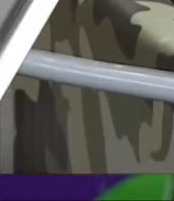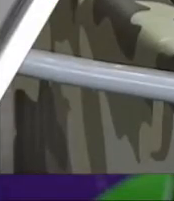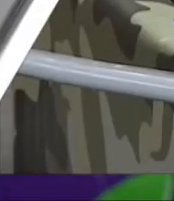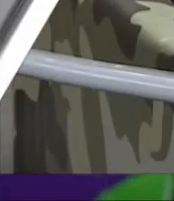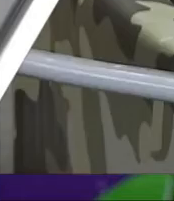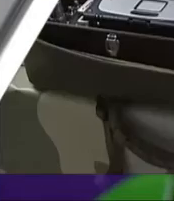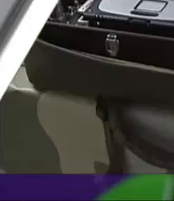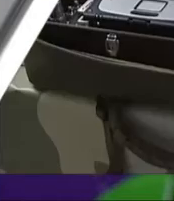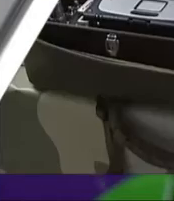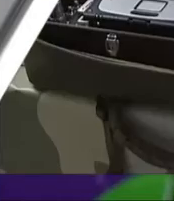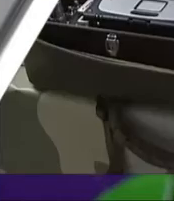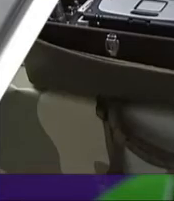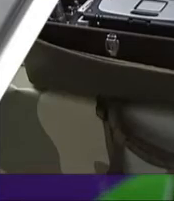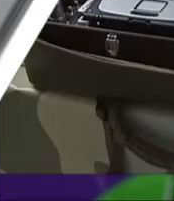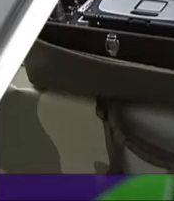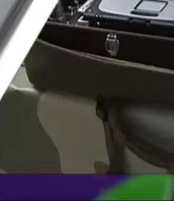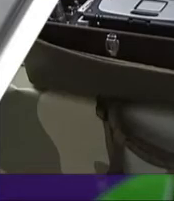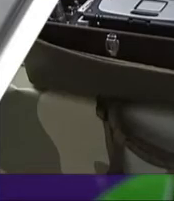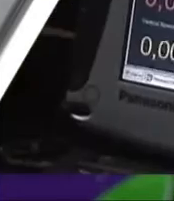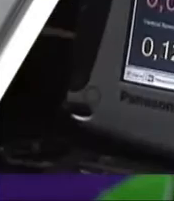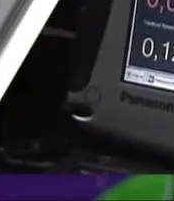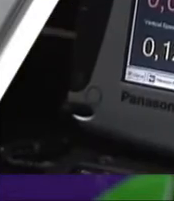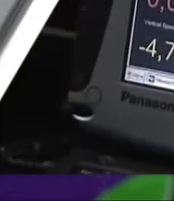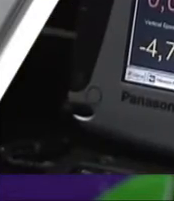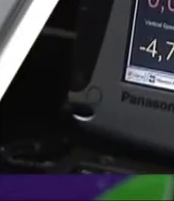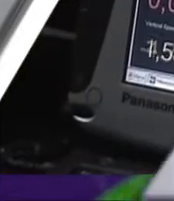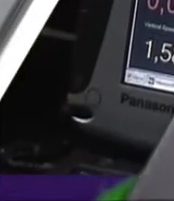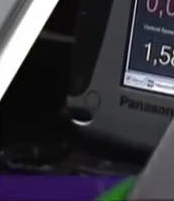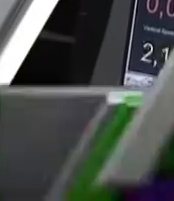Очі в небі. Армія отримала перший український безпілотний комплекс.